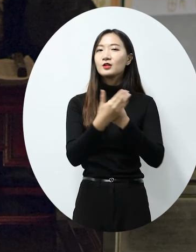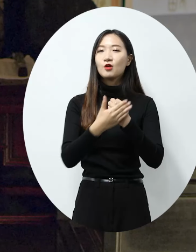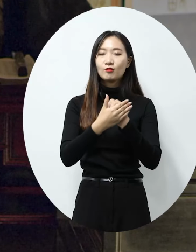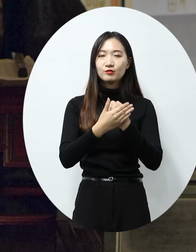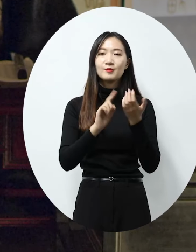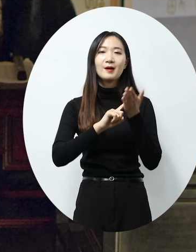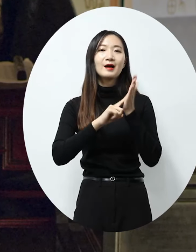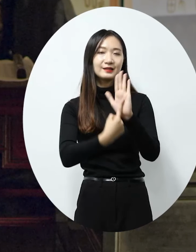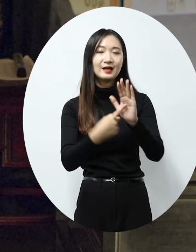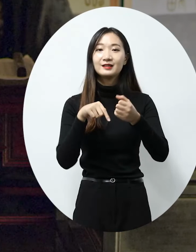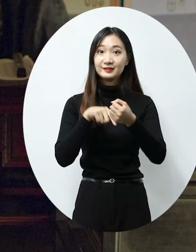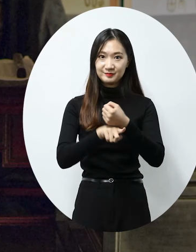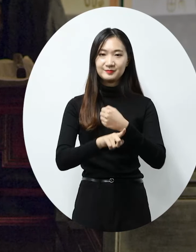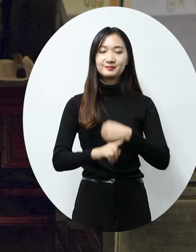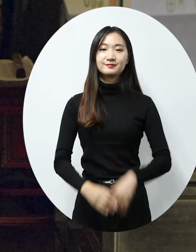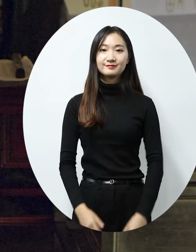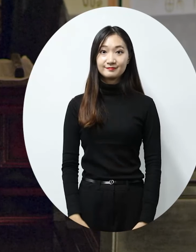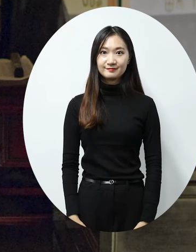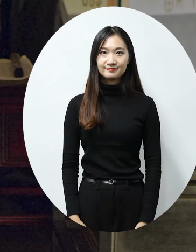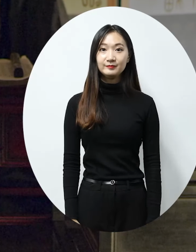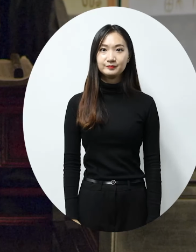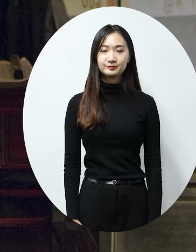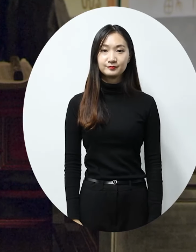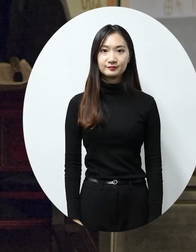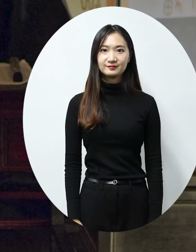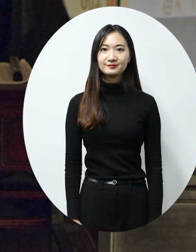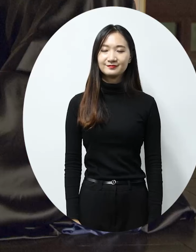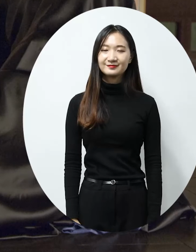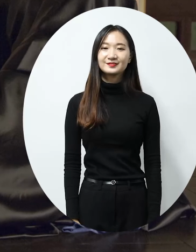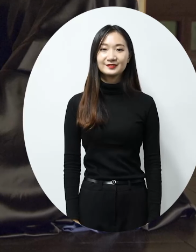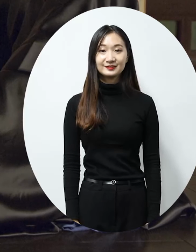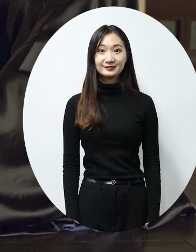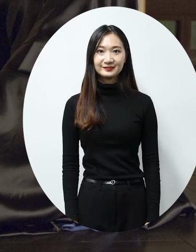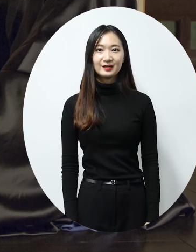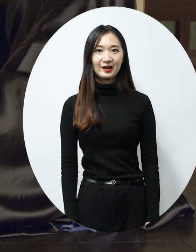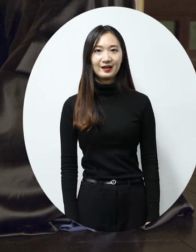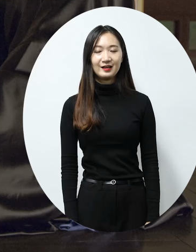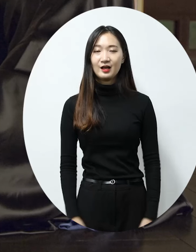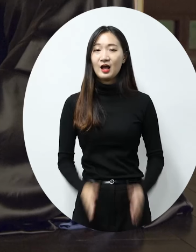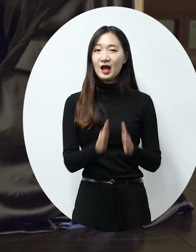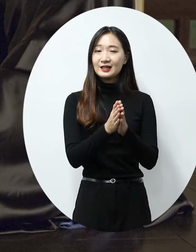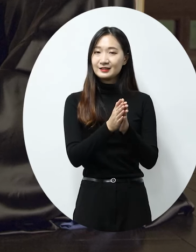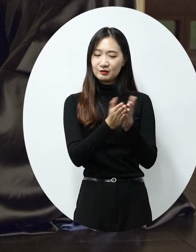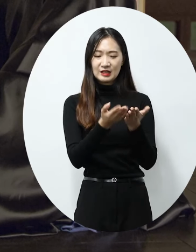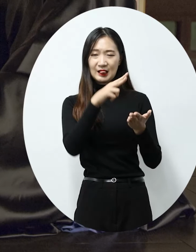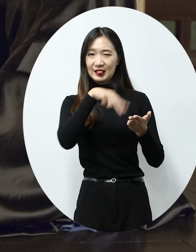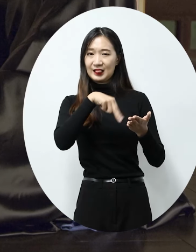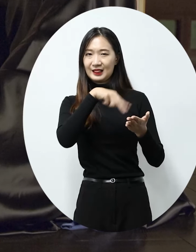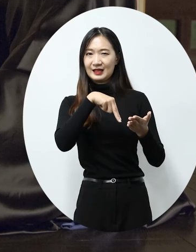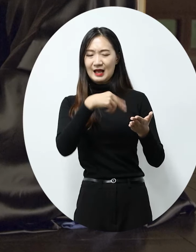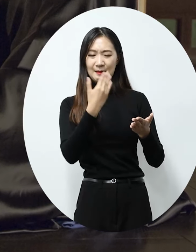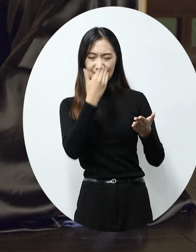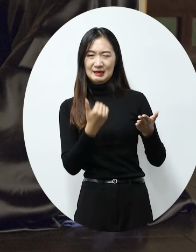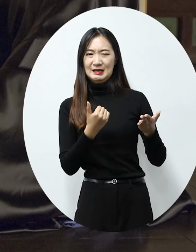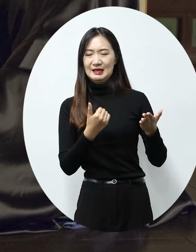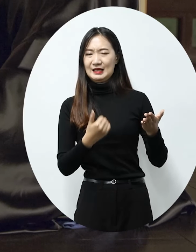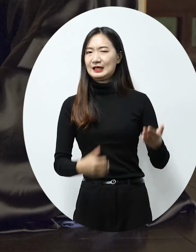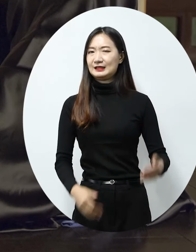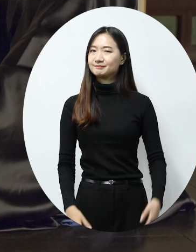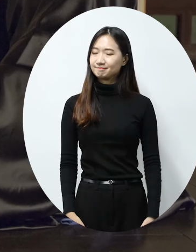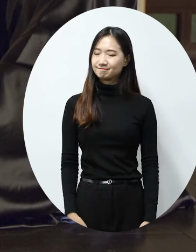크게 밝히다라는 의미를 갖고 있습니다 저 마침 저 글 읽는 것도 지루하던